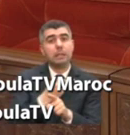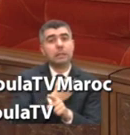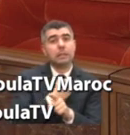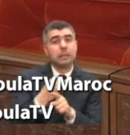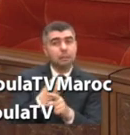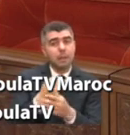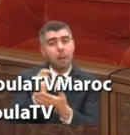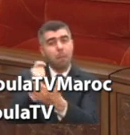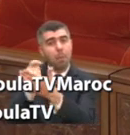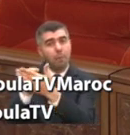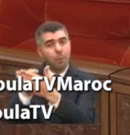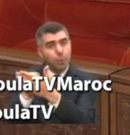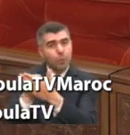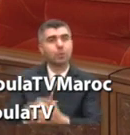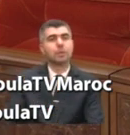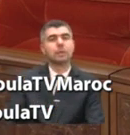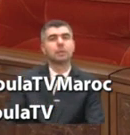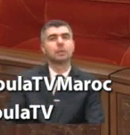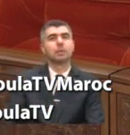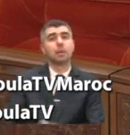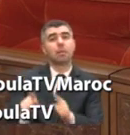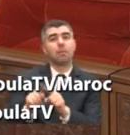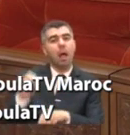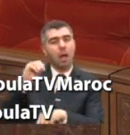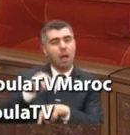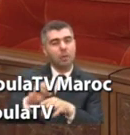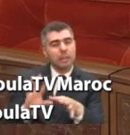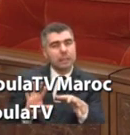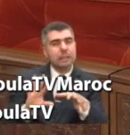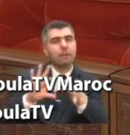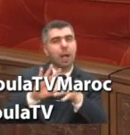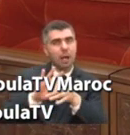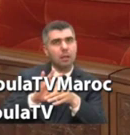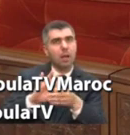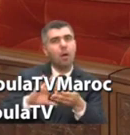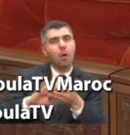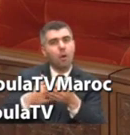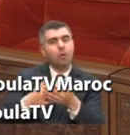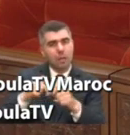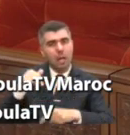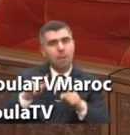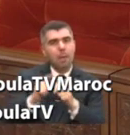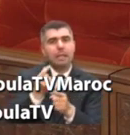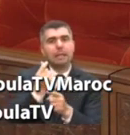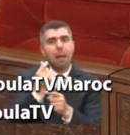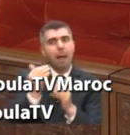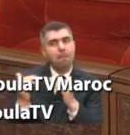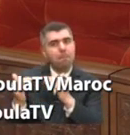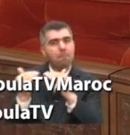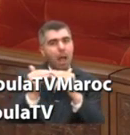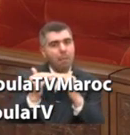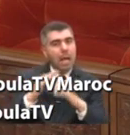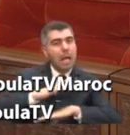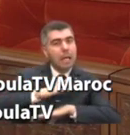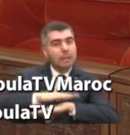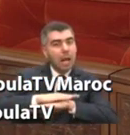كل المهنيين، باش يمكن يتعاد النظر في الاتفاقيات الوطنية اللي فيها جانب اللي كيهم التسعيرة، مدى احترام هذه